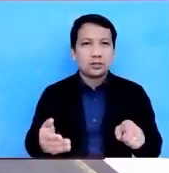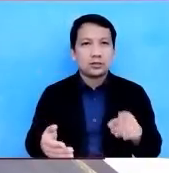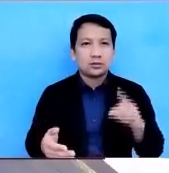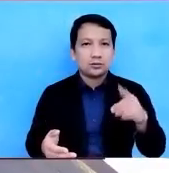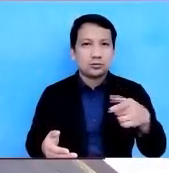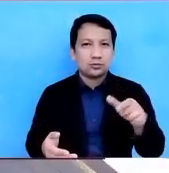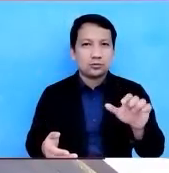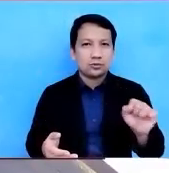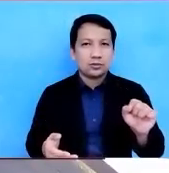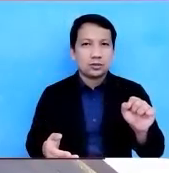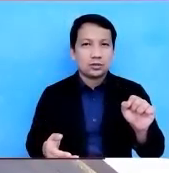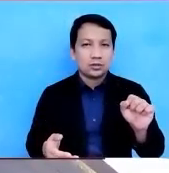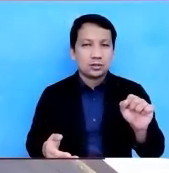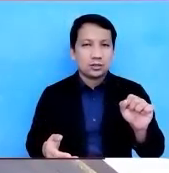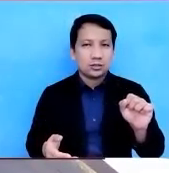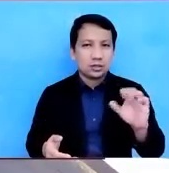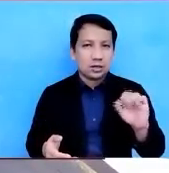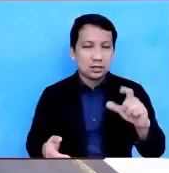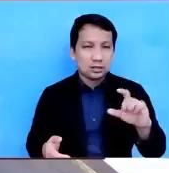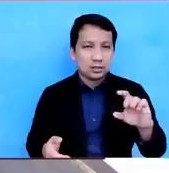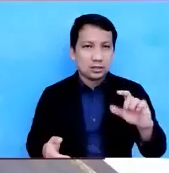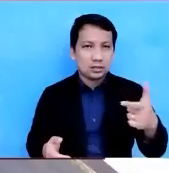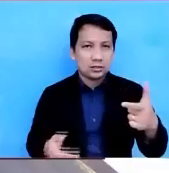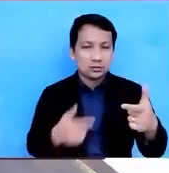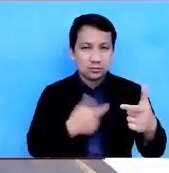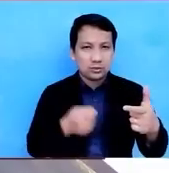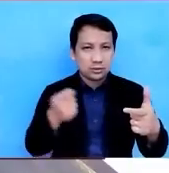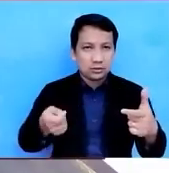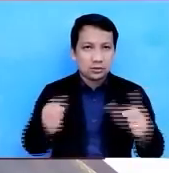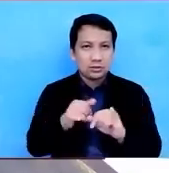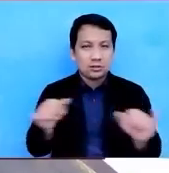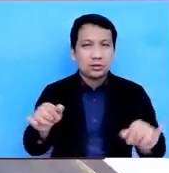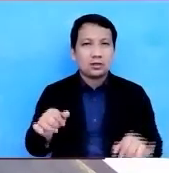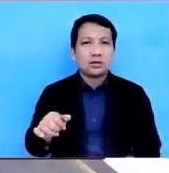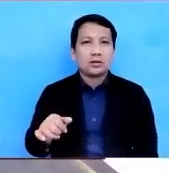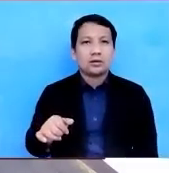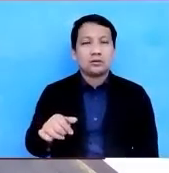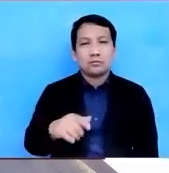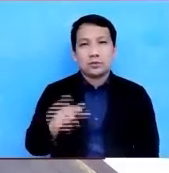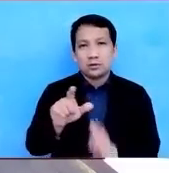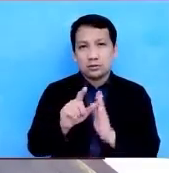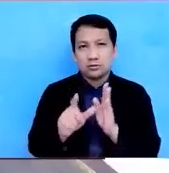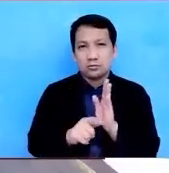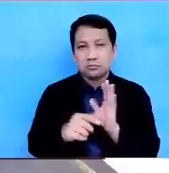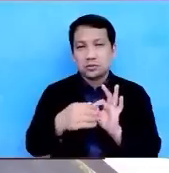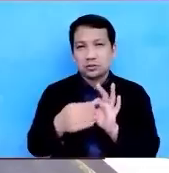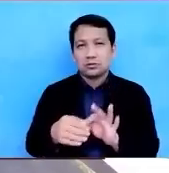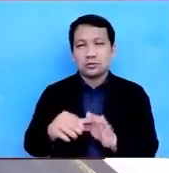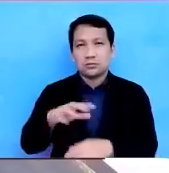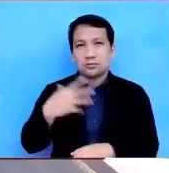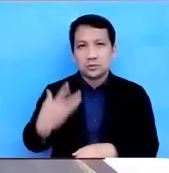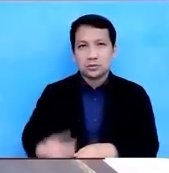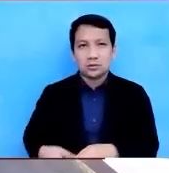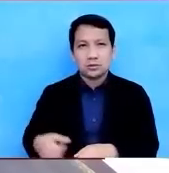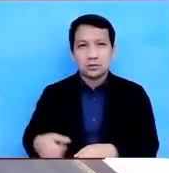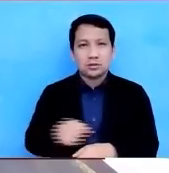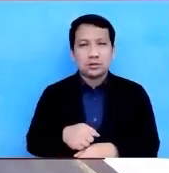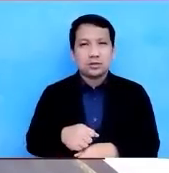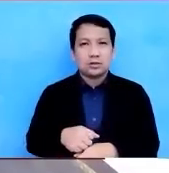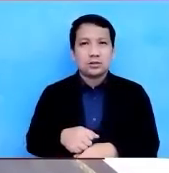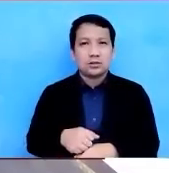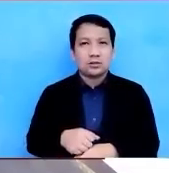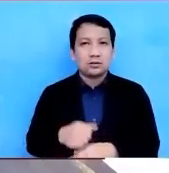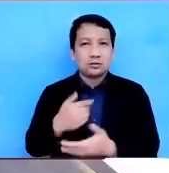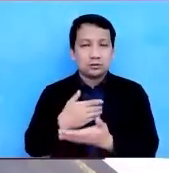hinatulang guilty si Napoles. Sa kaso rin ng violation ng anti-graft law dahil sa pagbulsa sa pork barrel funds